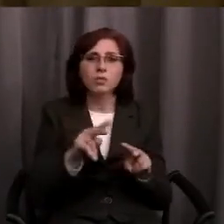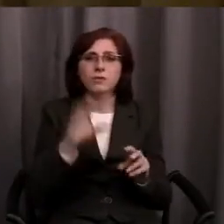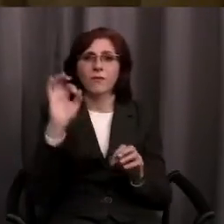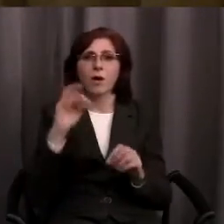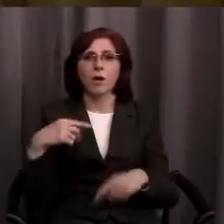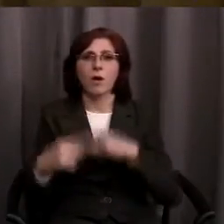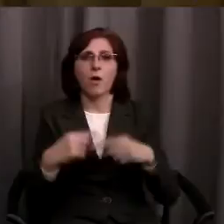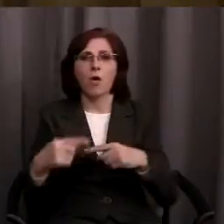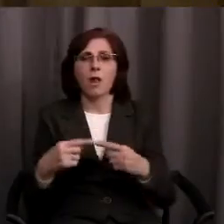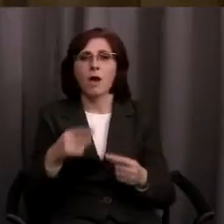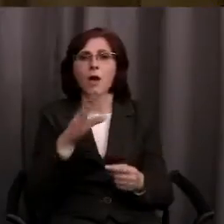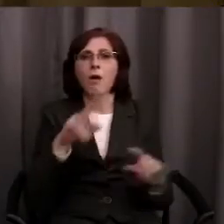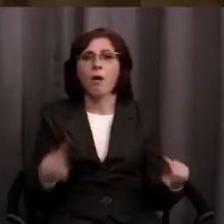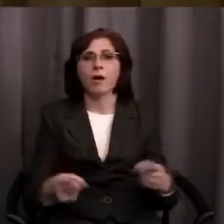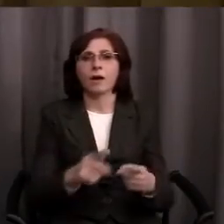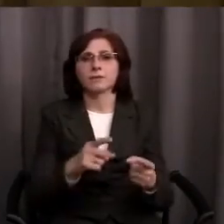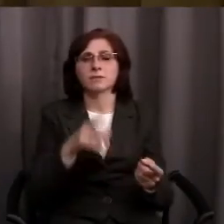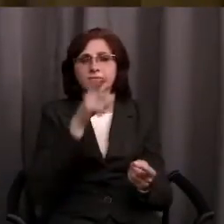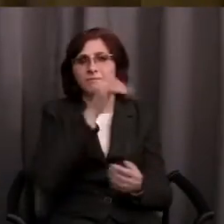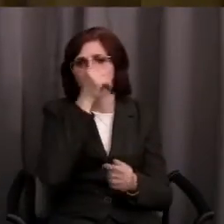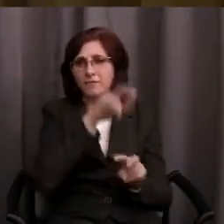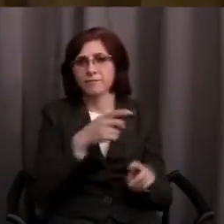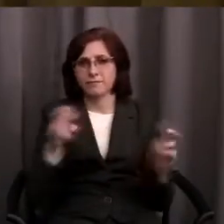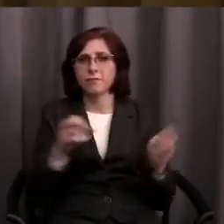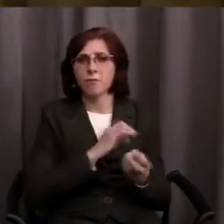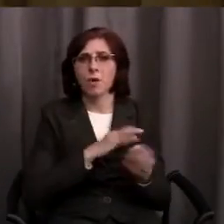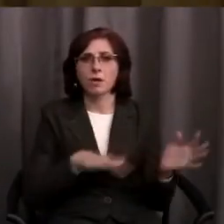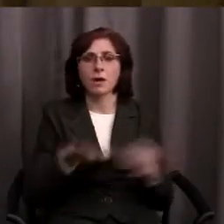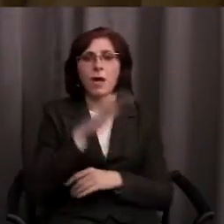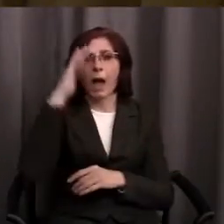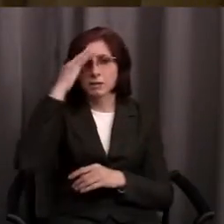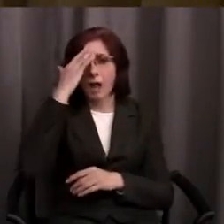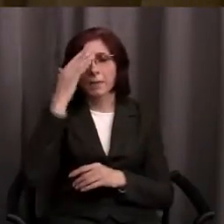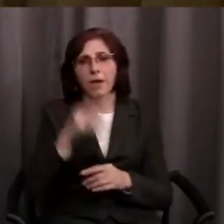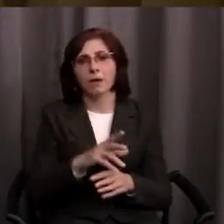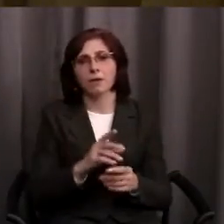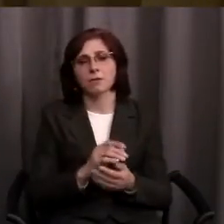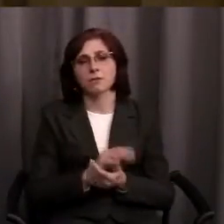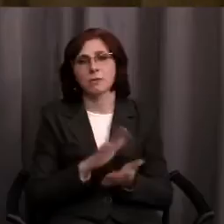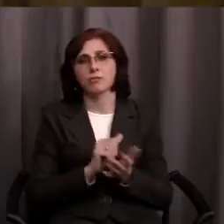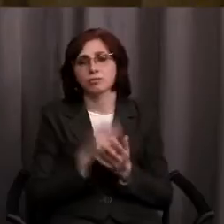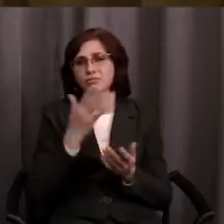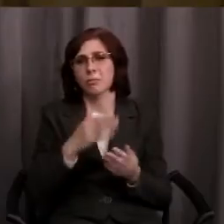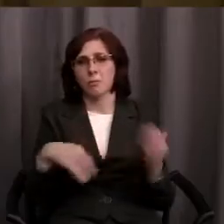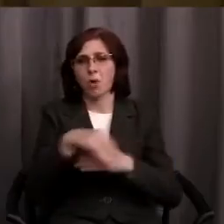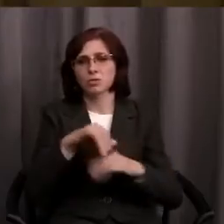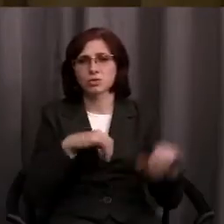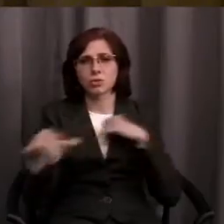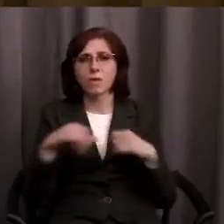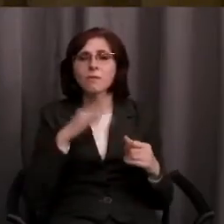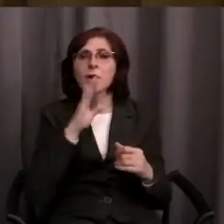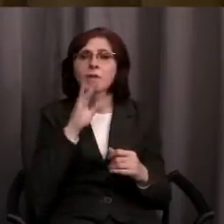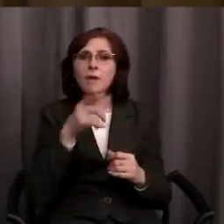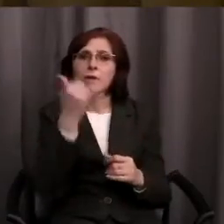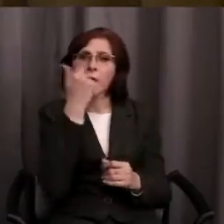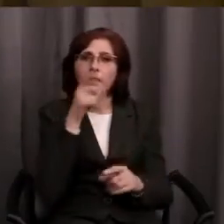roli organizacji, w tym przypadku naszej alzheimerowskiej, takich pozarządowych, jako tego